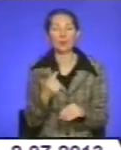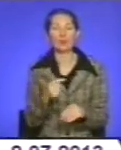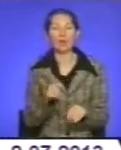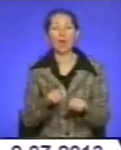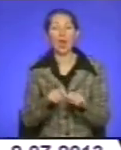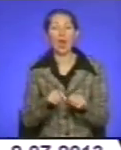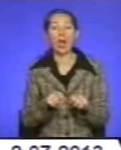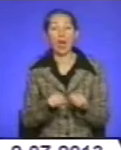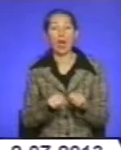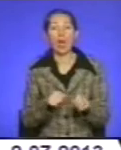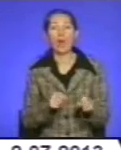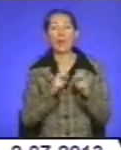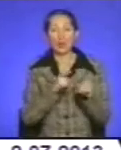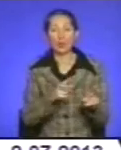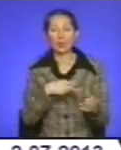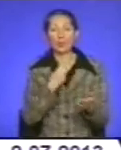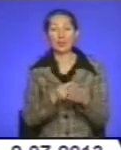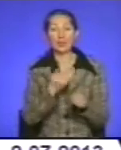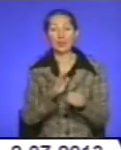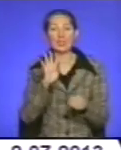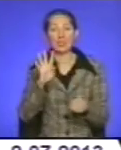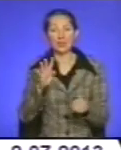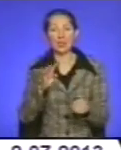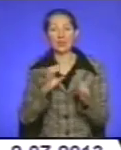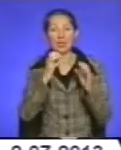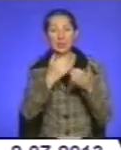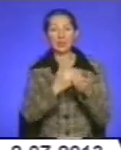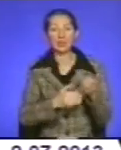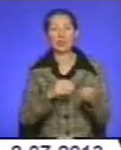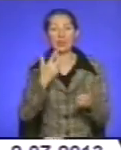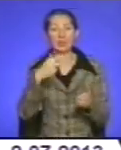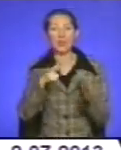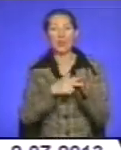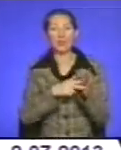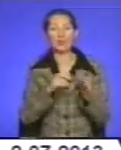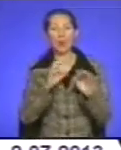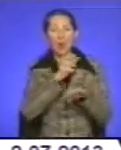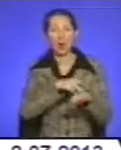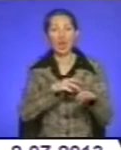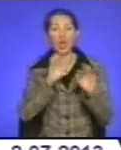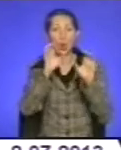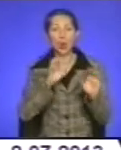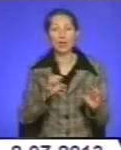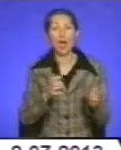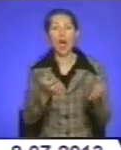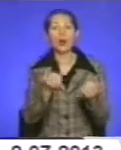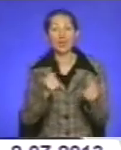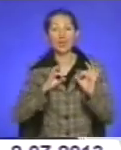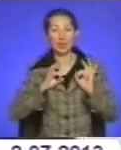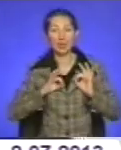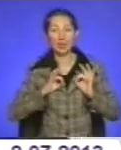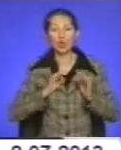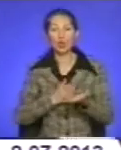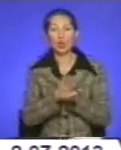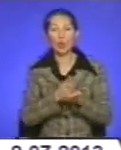Правопорушення передбачене частиною 4 статті 368 Кримінального кодексу України – одержання службовою особою, яка займає відповідальне